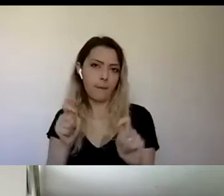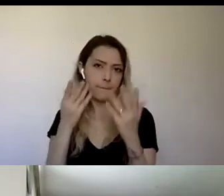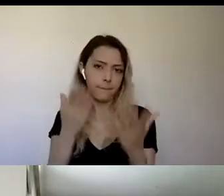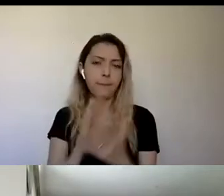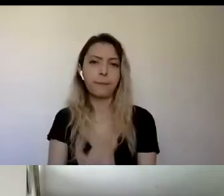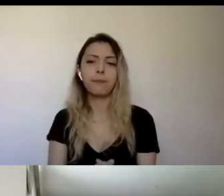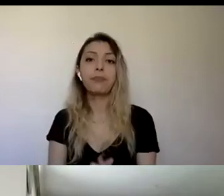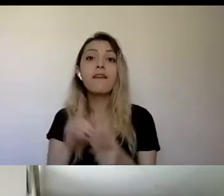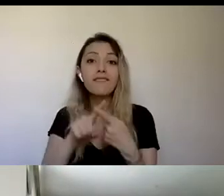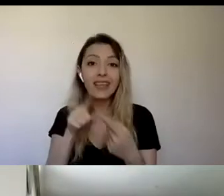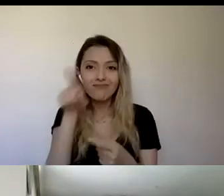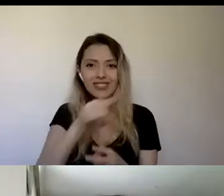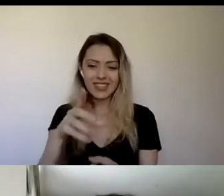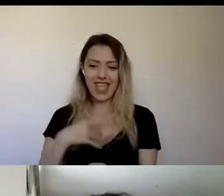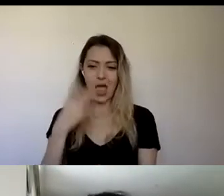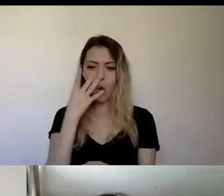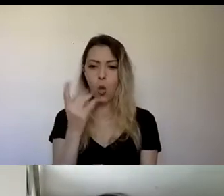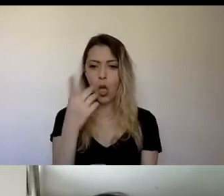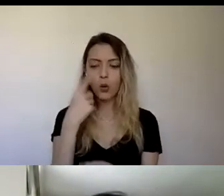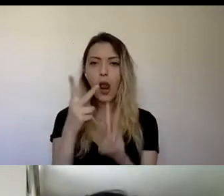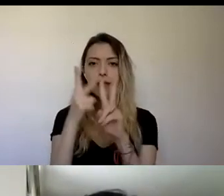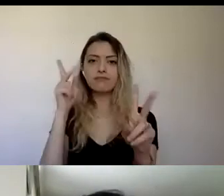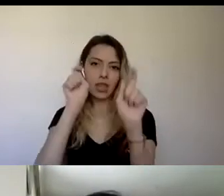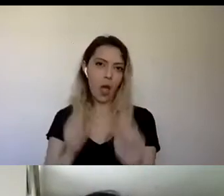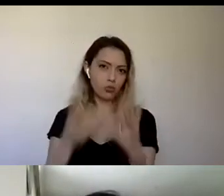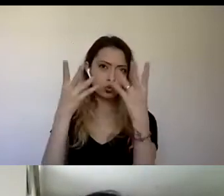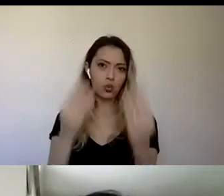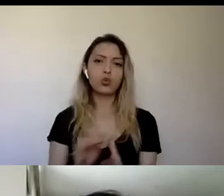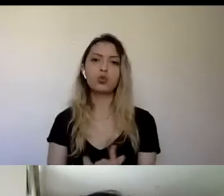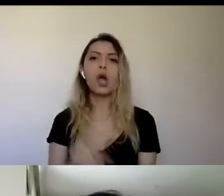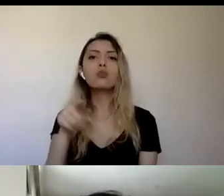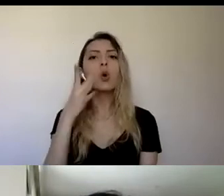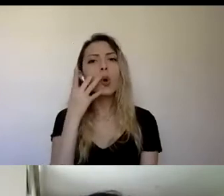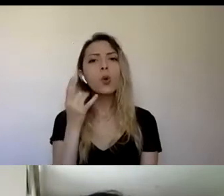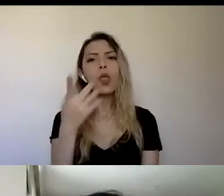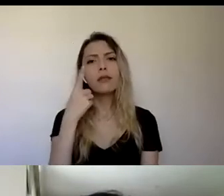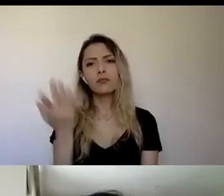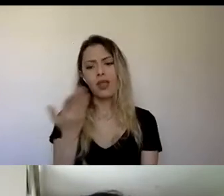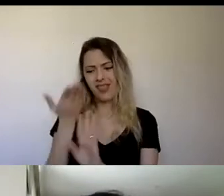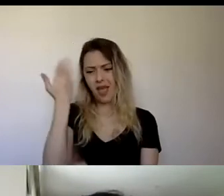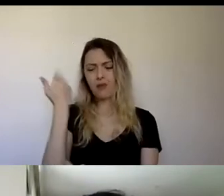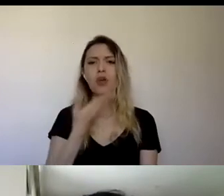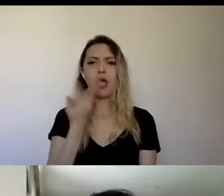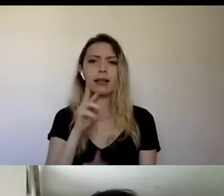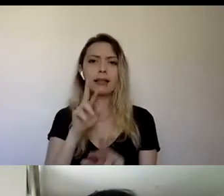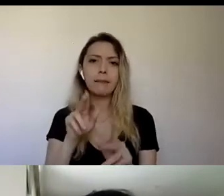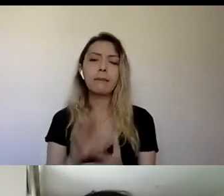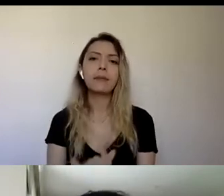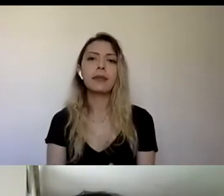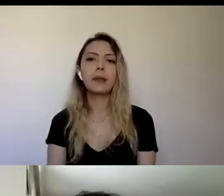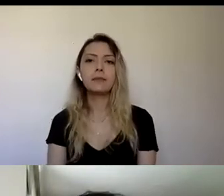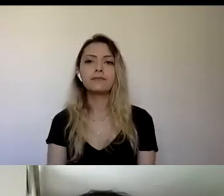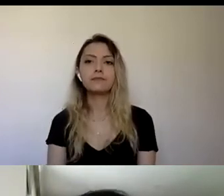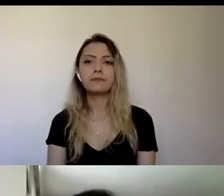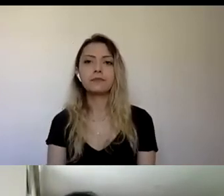göstergelerinizi belirlemiş olursunuz. Bu göstergeleri de daha önce konuştuğumuz, anlattığım, peki yapıya dair olanları